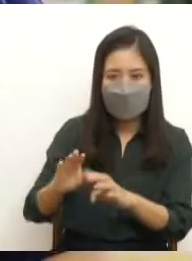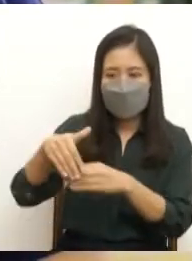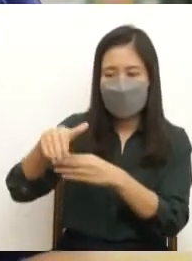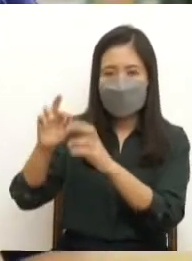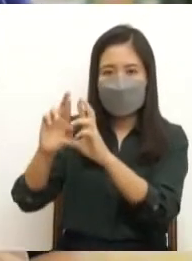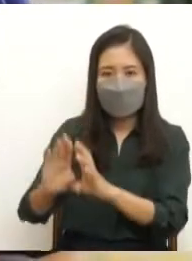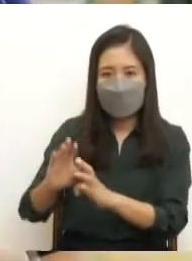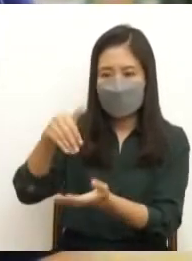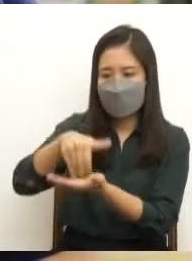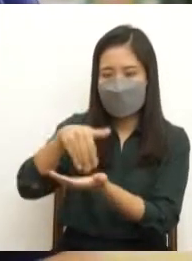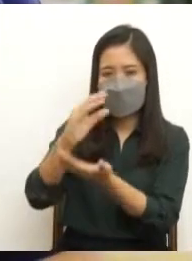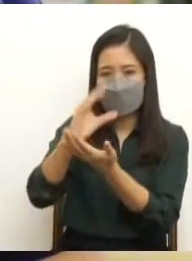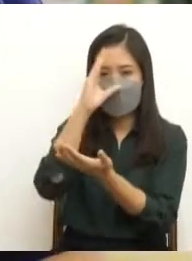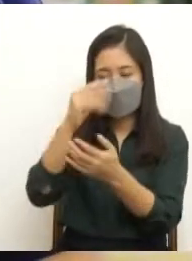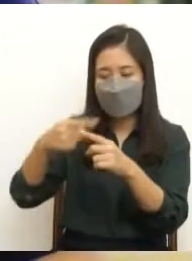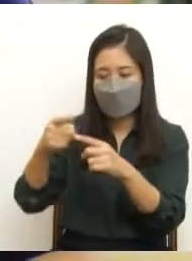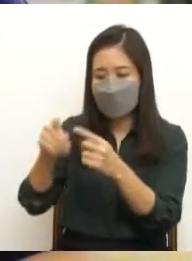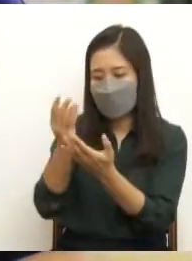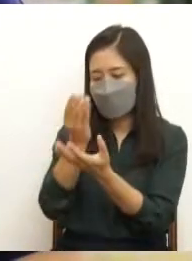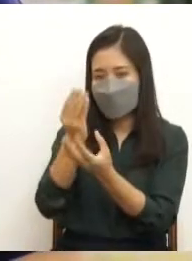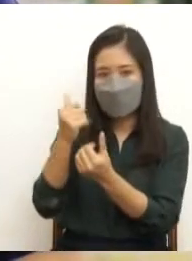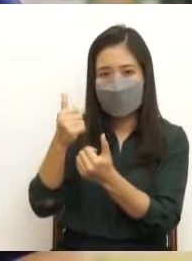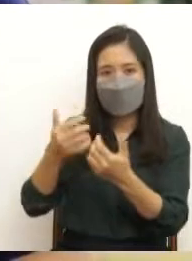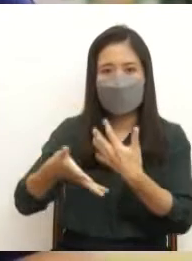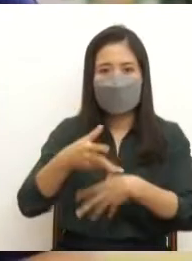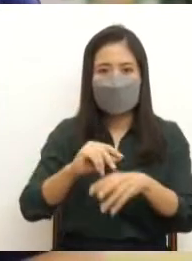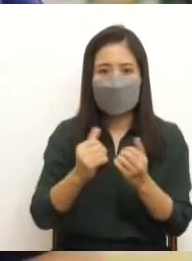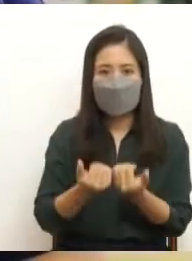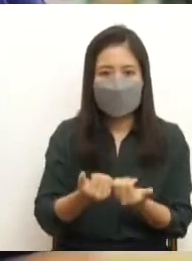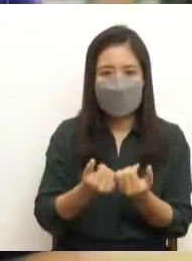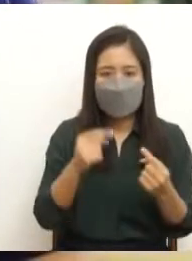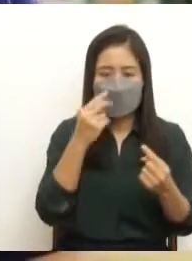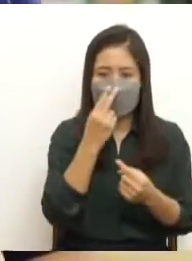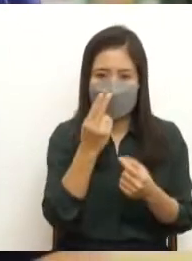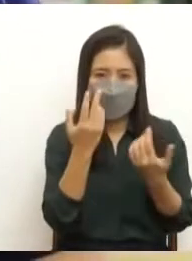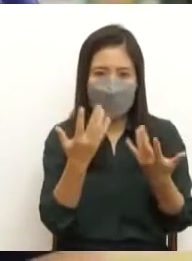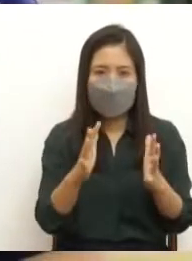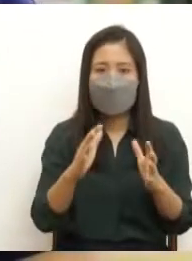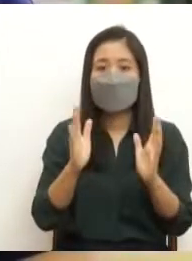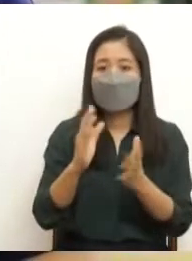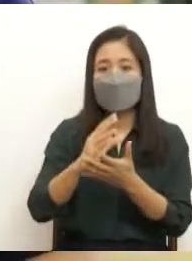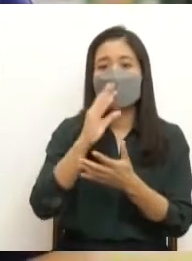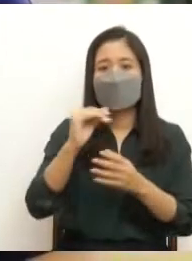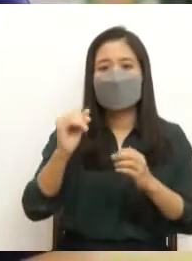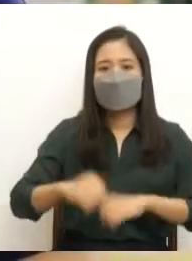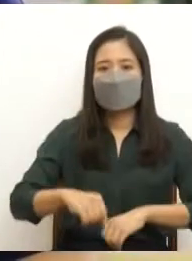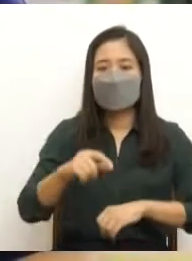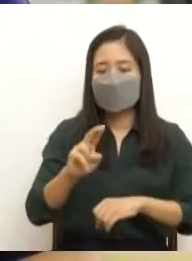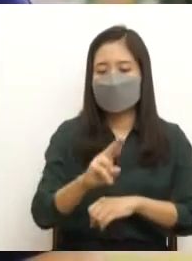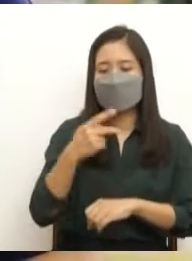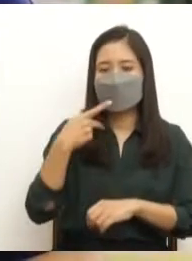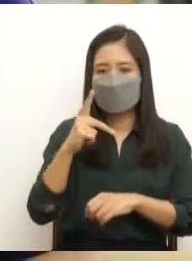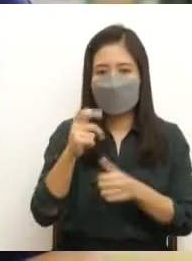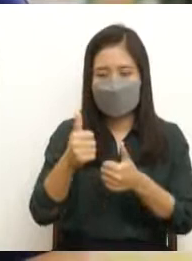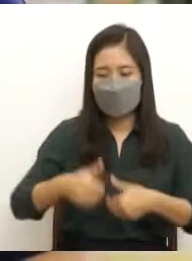เรียนรู้และการที่นักเรียนได้ปฏิบัติจริงนี้สะท้อนให้เห็นแล้วค่ะว่านักเรียนสามารถนำไปใช้ในประโยชน์กับชีวิตประ